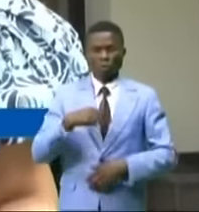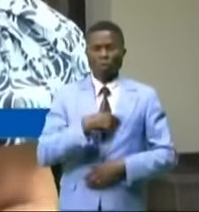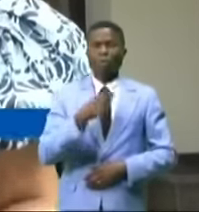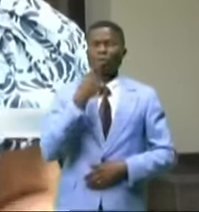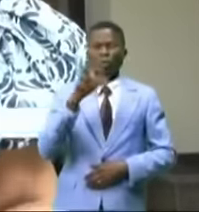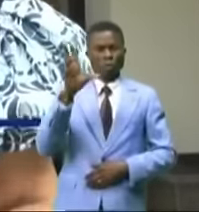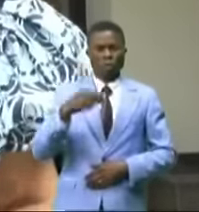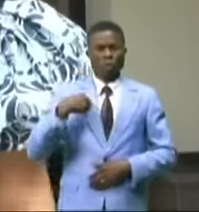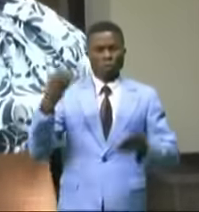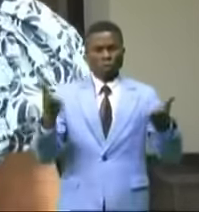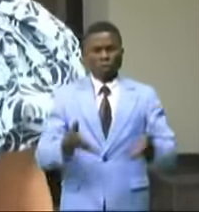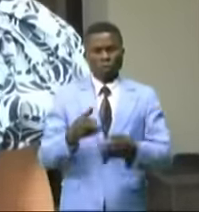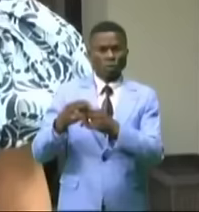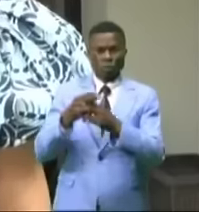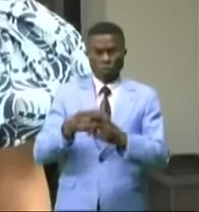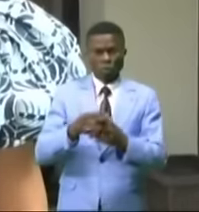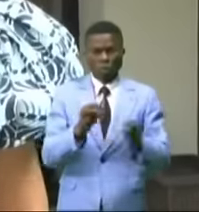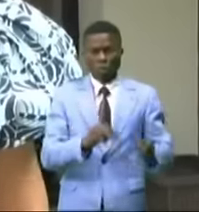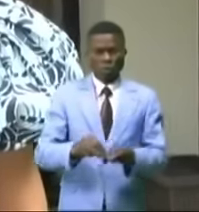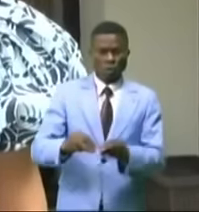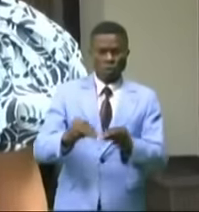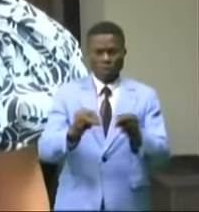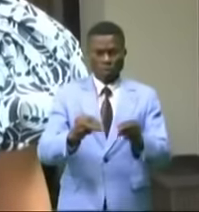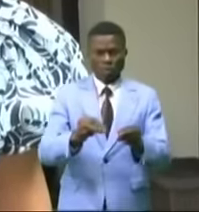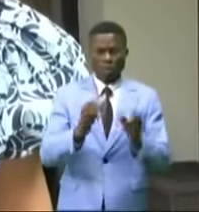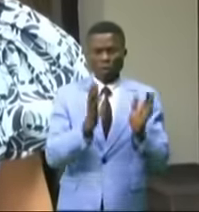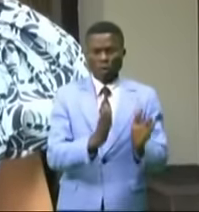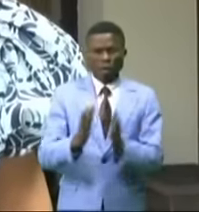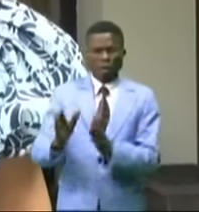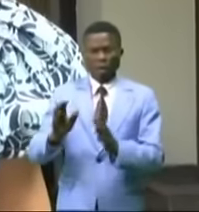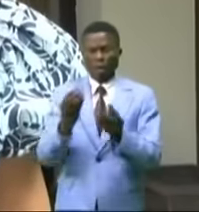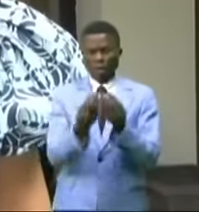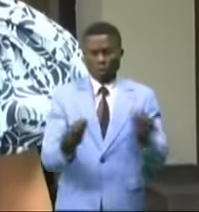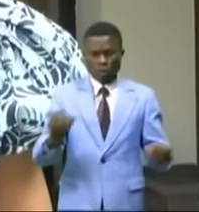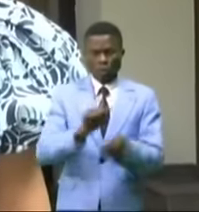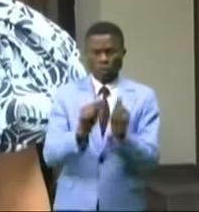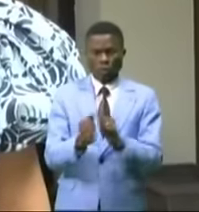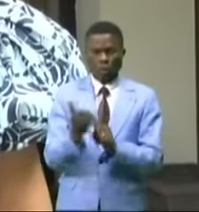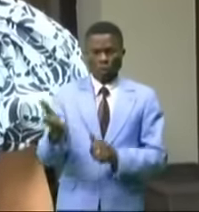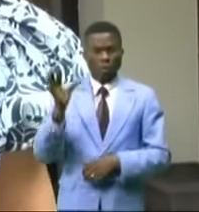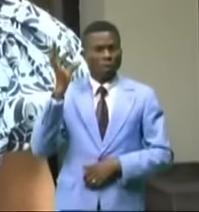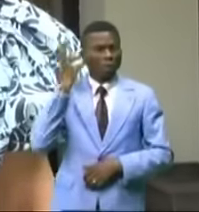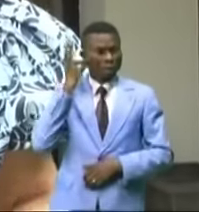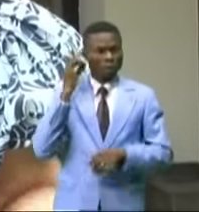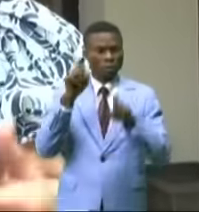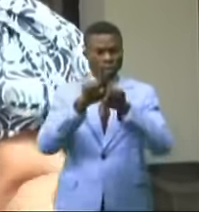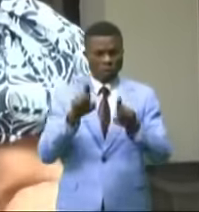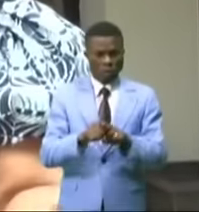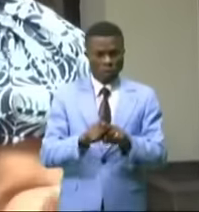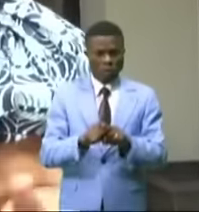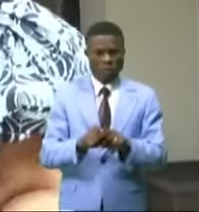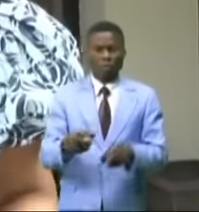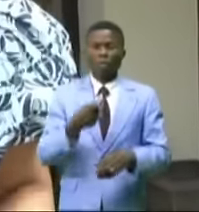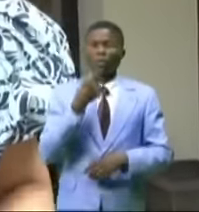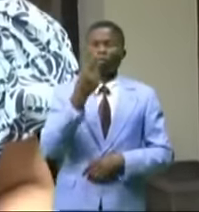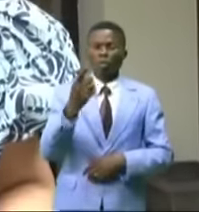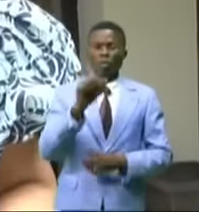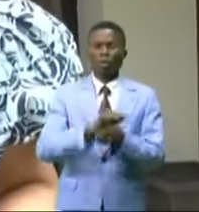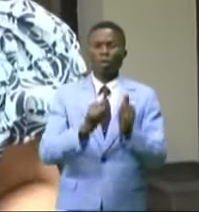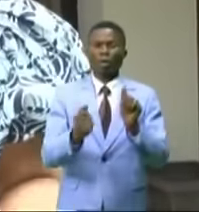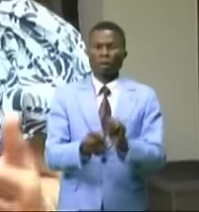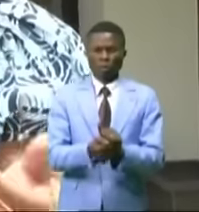nous sommes là pour le suivi des mécanismes, des arrangements de l'accord cadre d'Addis Abeba. Mais on a aussi relevé la